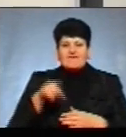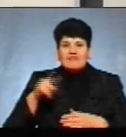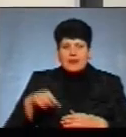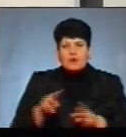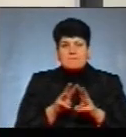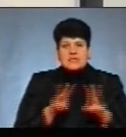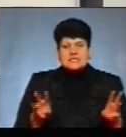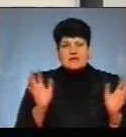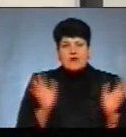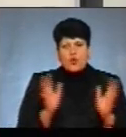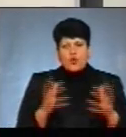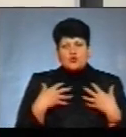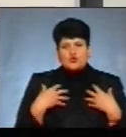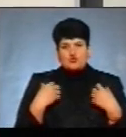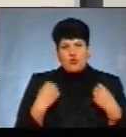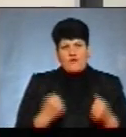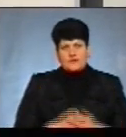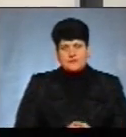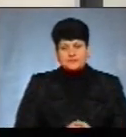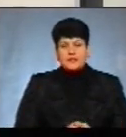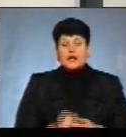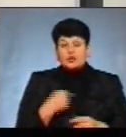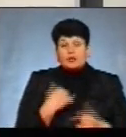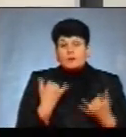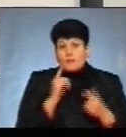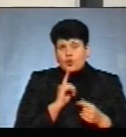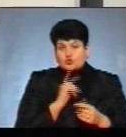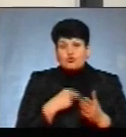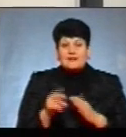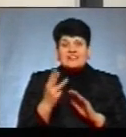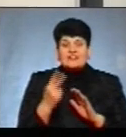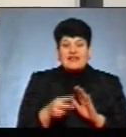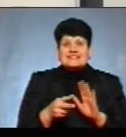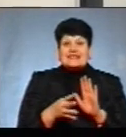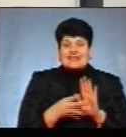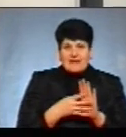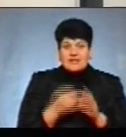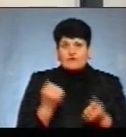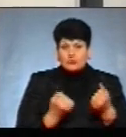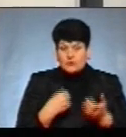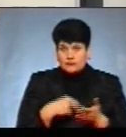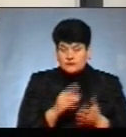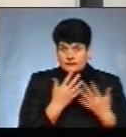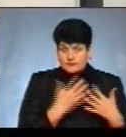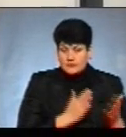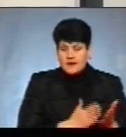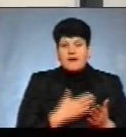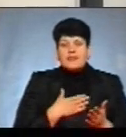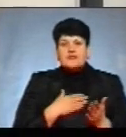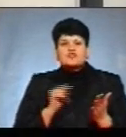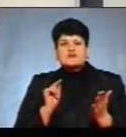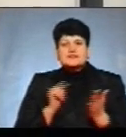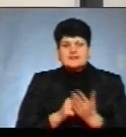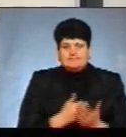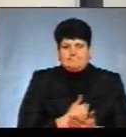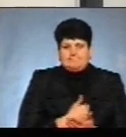по тих вимогах Міністерства охорони здоров'я і Мінрегіону. Тому ми поки що закупили 29 автомобілів, але